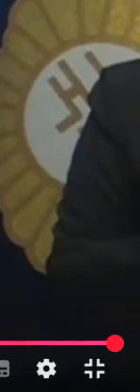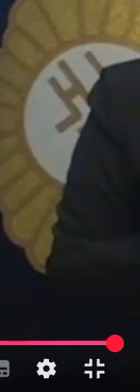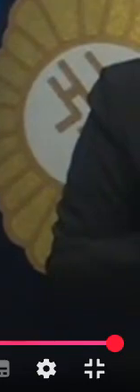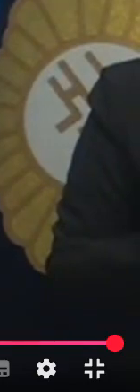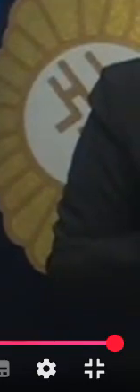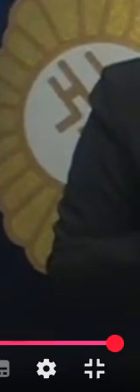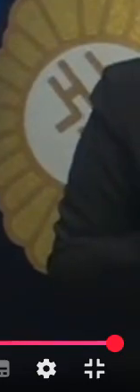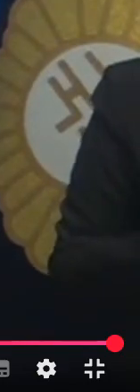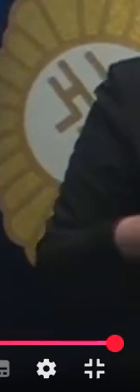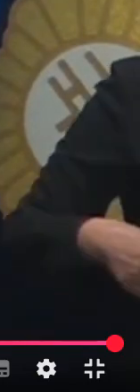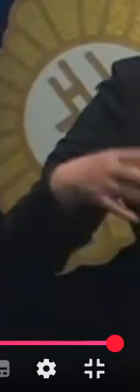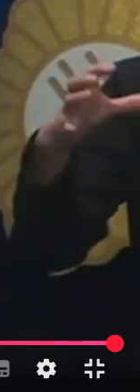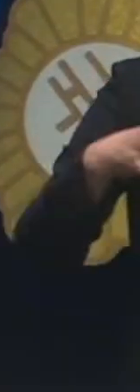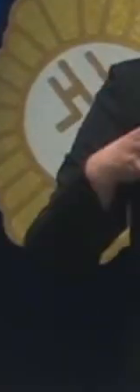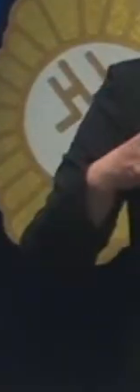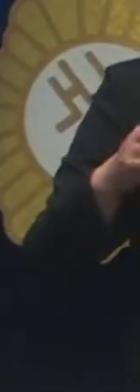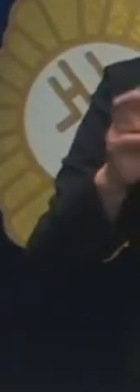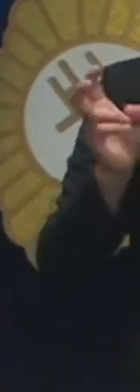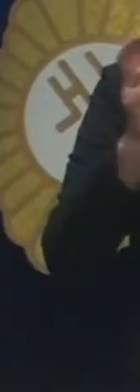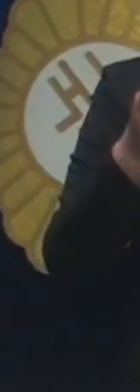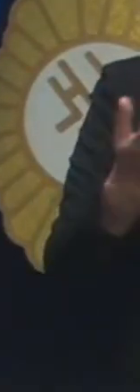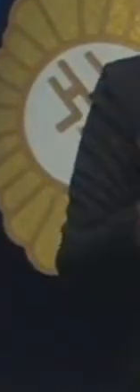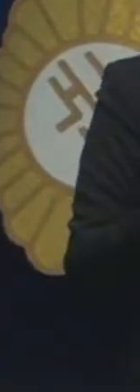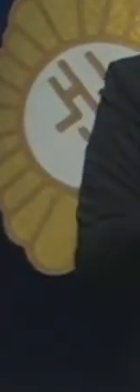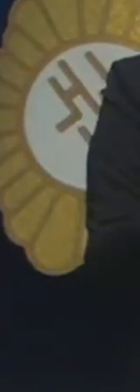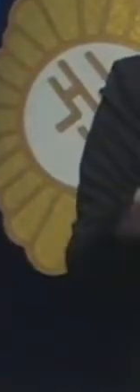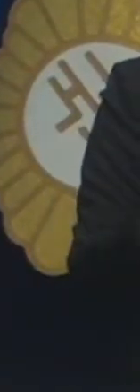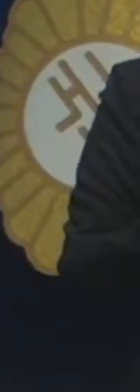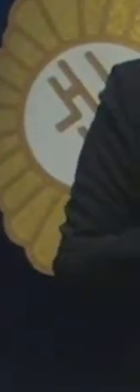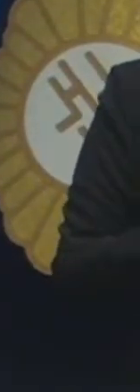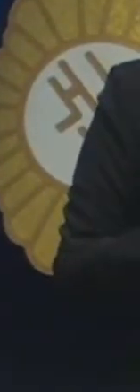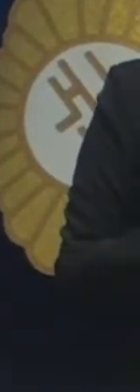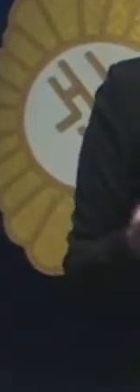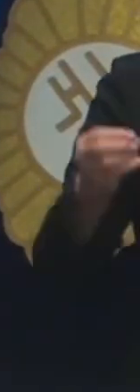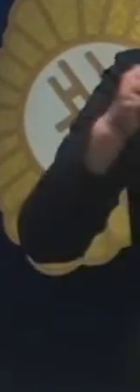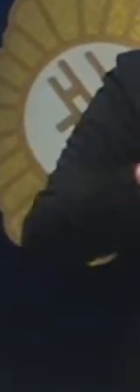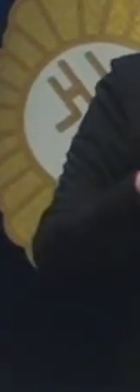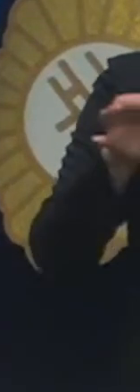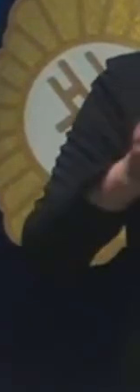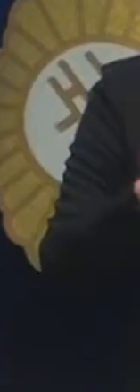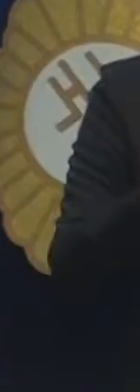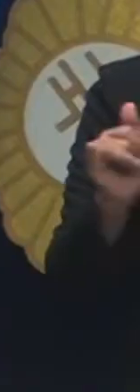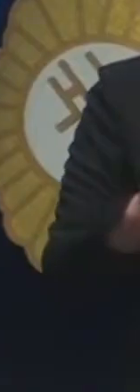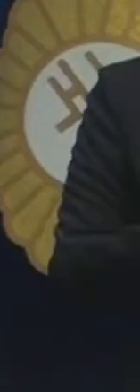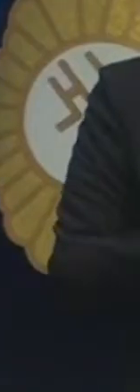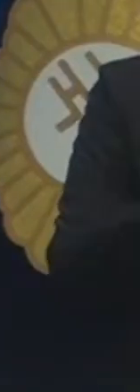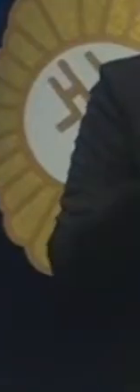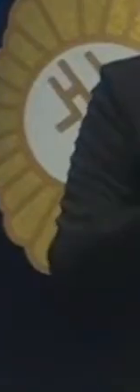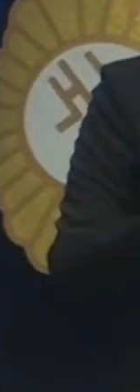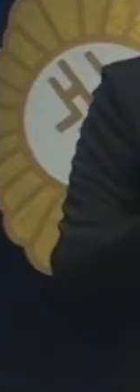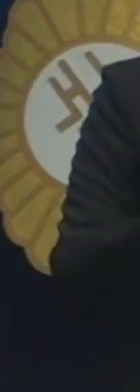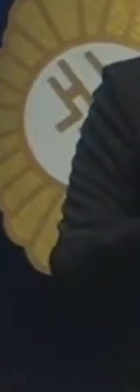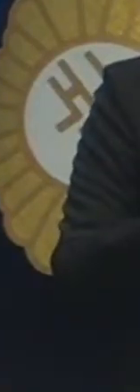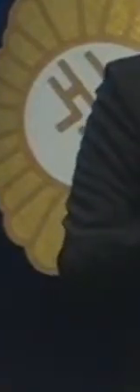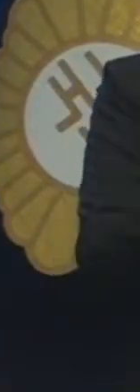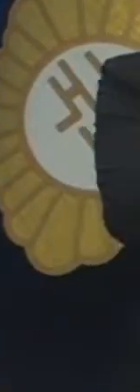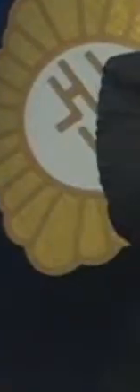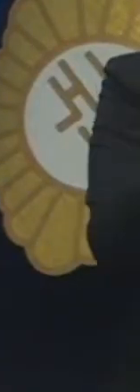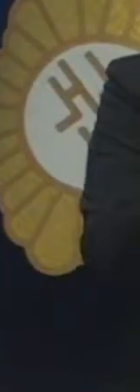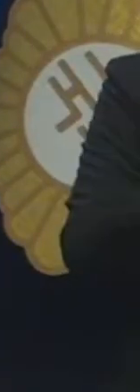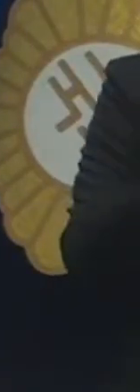말하자면 협력회사 노동자들, 입점 점주들, 그리고 거래업체들, 그리고 지역사회 소비자들